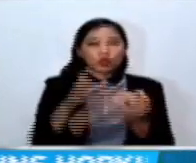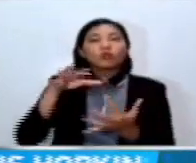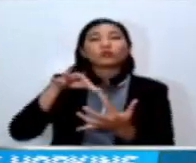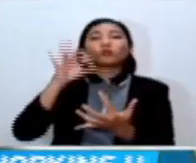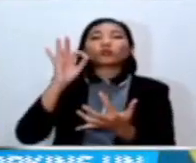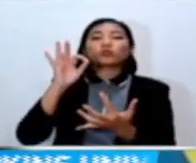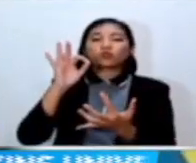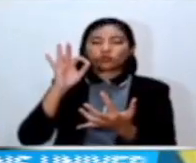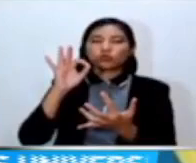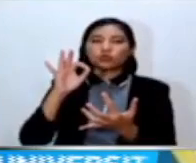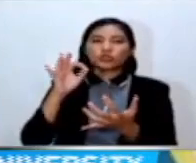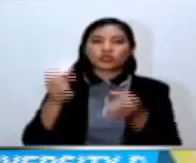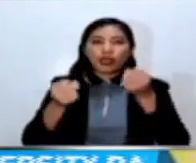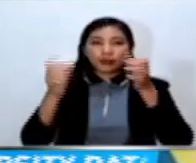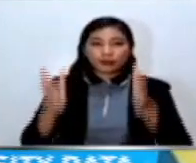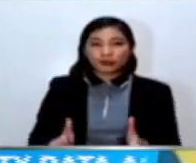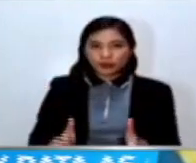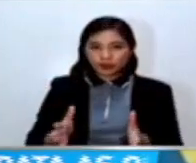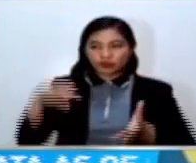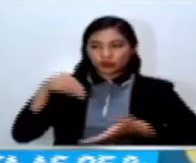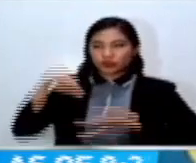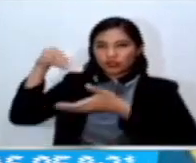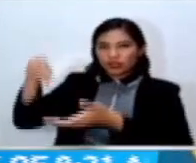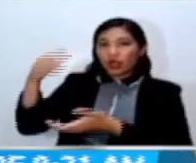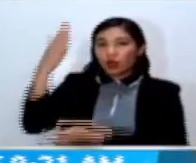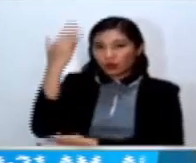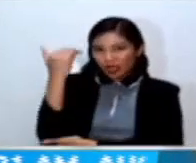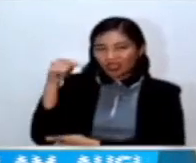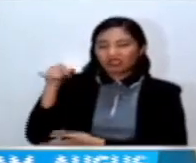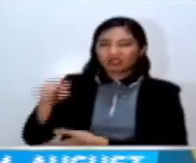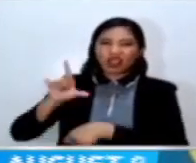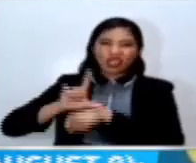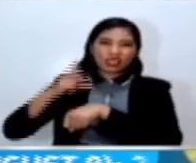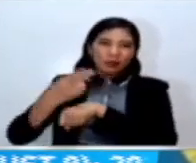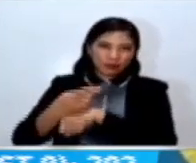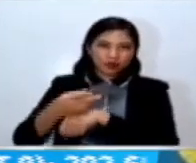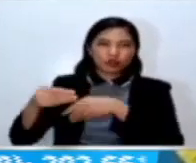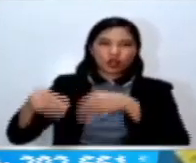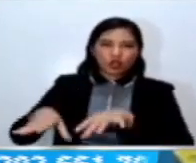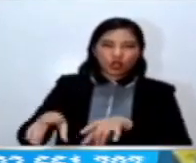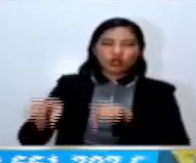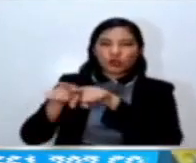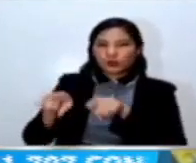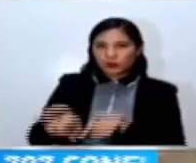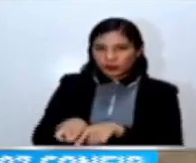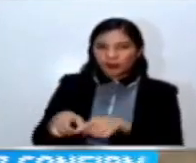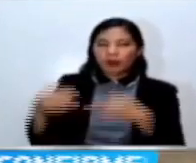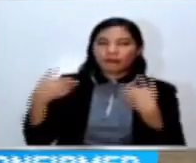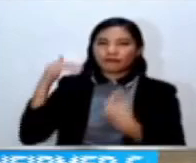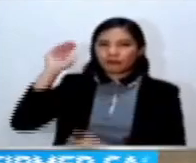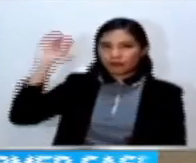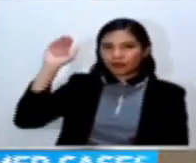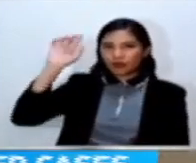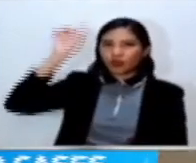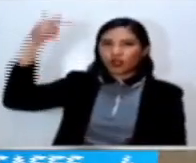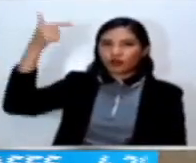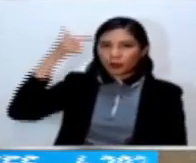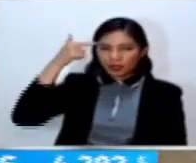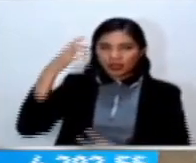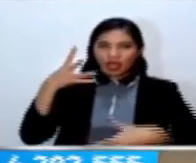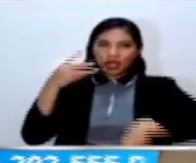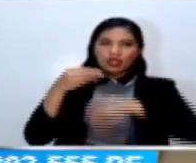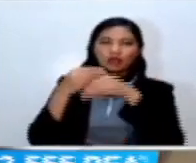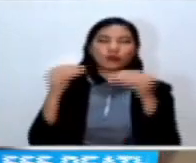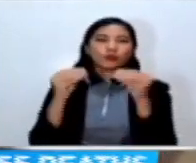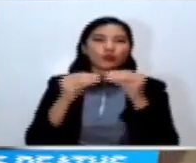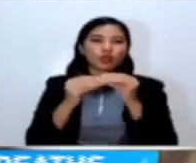lubhang naapektuhan ng kabuhayan dahil sa pandemya at nanawagan din ng dagdag na suporta mula sa pamahalaan. Ilan sa mga driver na nabigyan ng ayuda sa